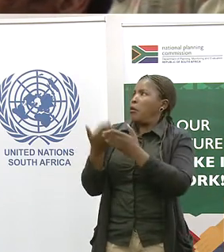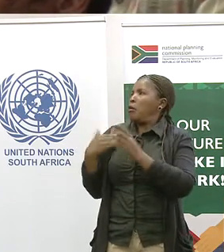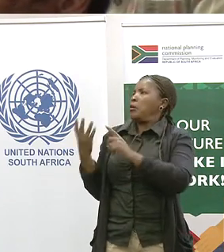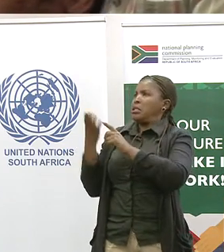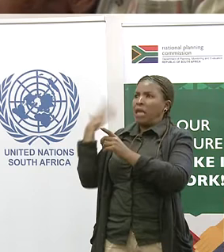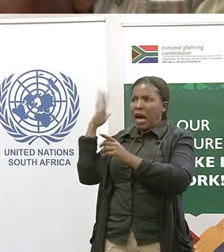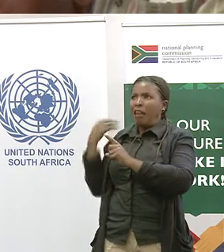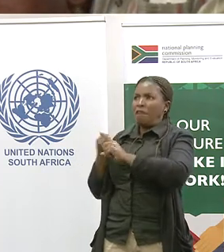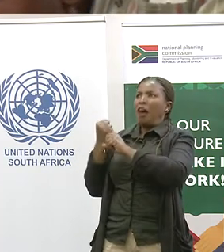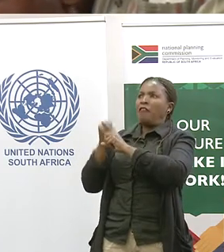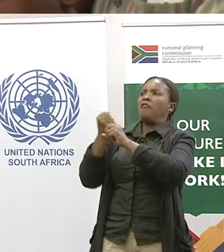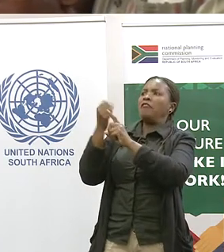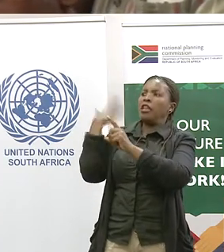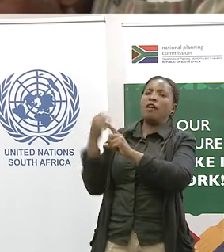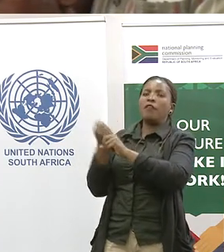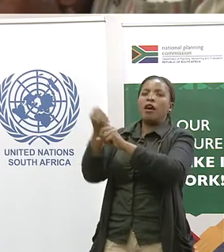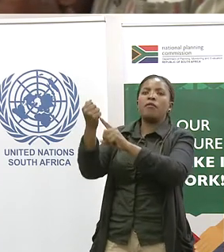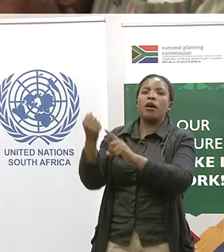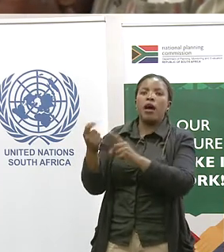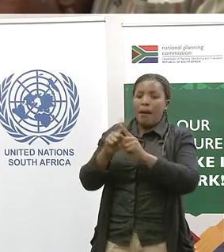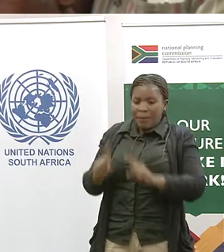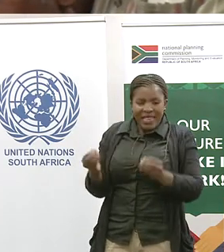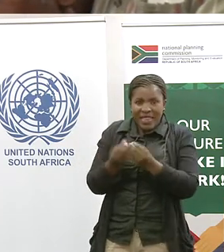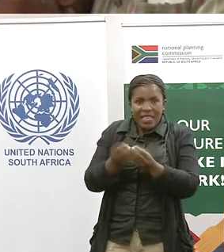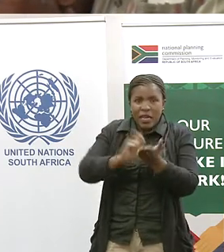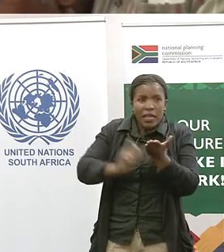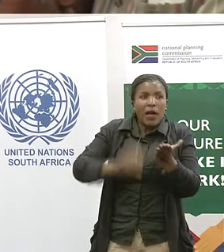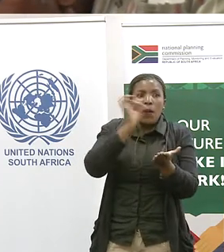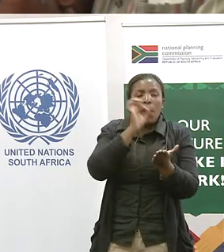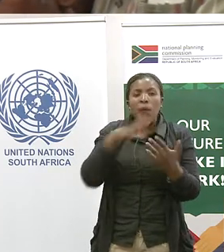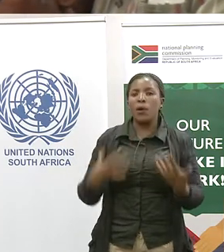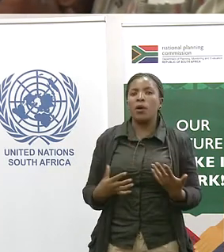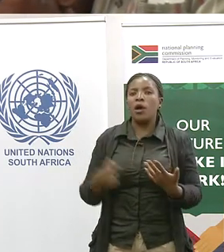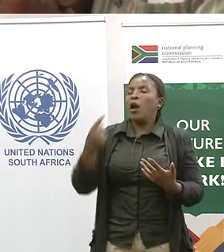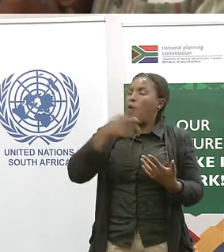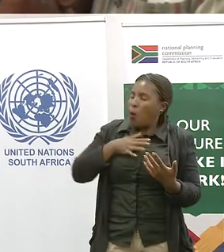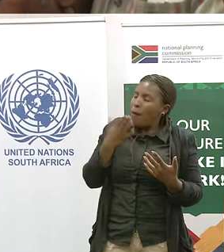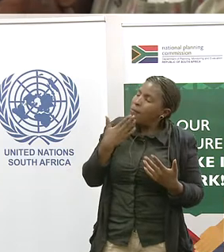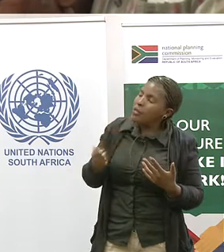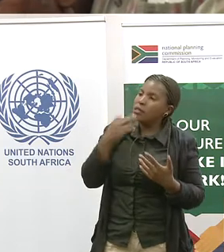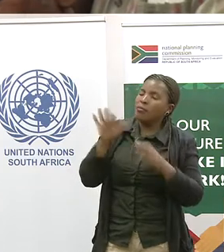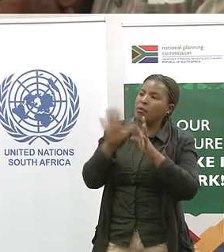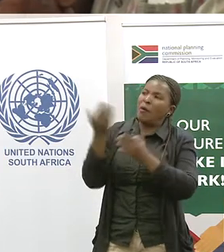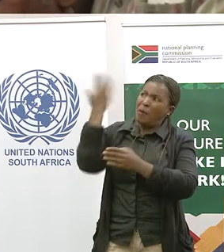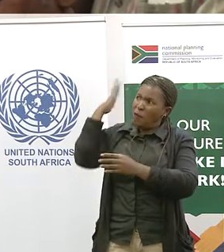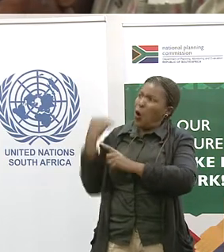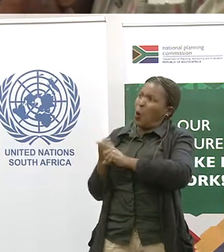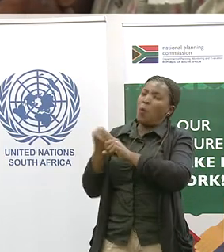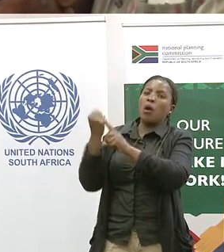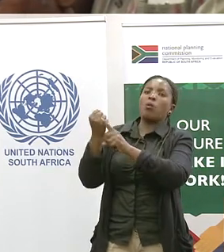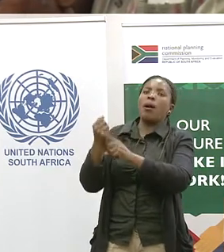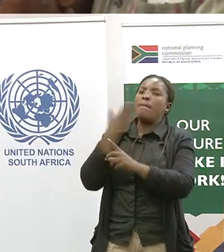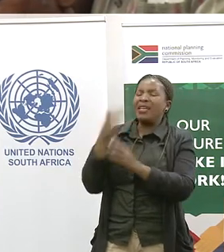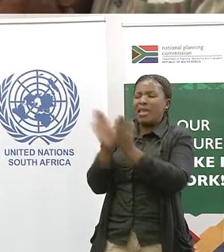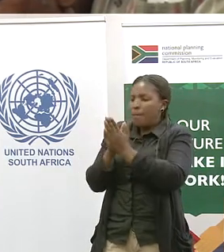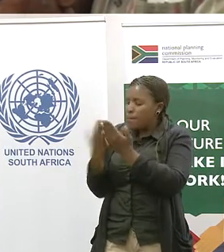ama-veterinarian enze izinto kodwa azikho ezibhalwe phansi. Sicela laba bantu asebehambile umgama waya phambili kube khona iy'ncwadi ey'bhaliwe